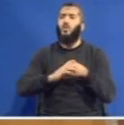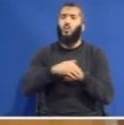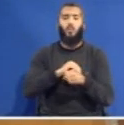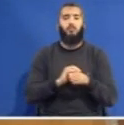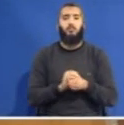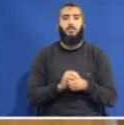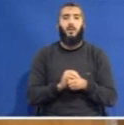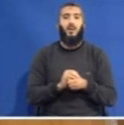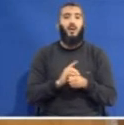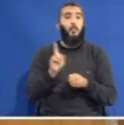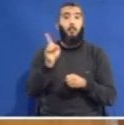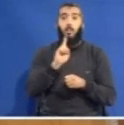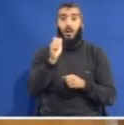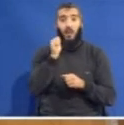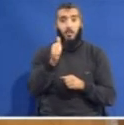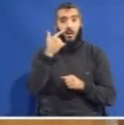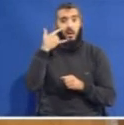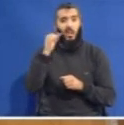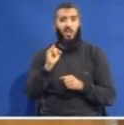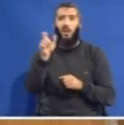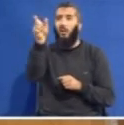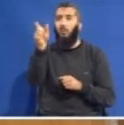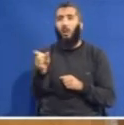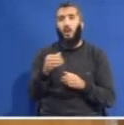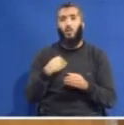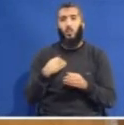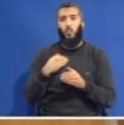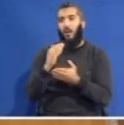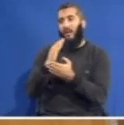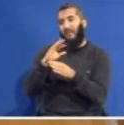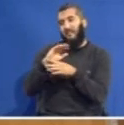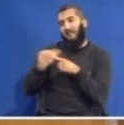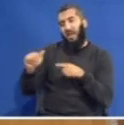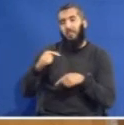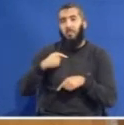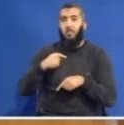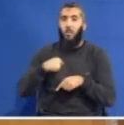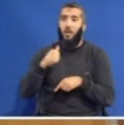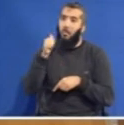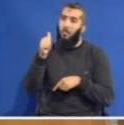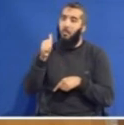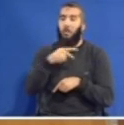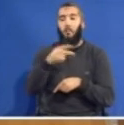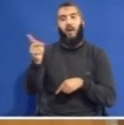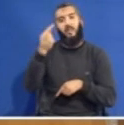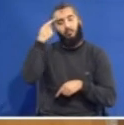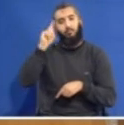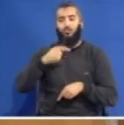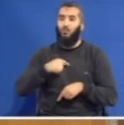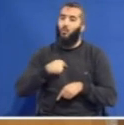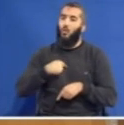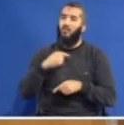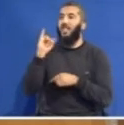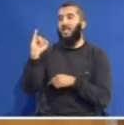أن يقتطع وأن يستجزئ ما يلائمه وما تطمئن إليه